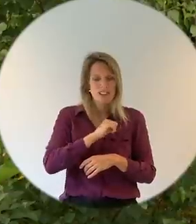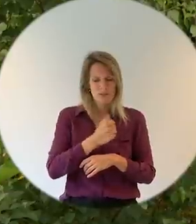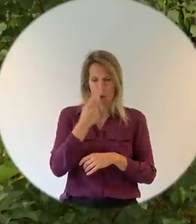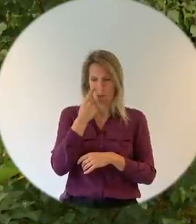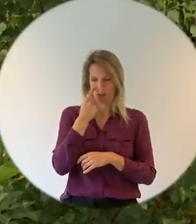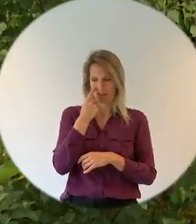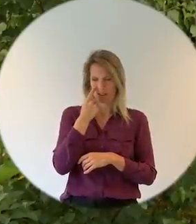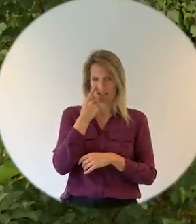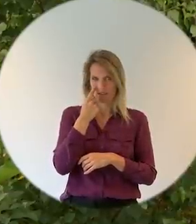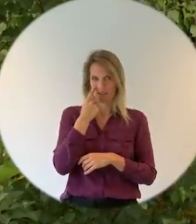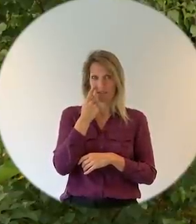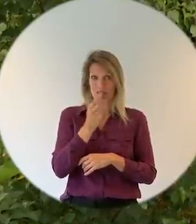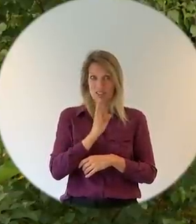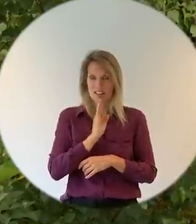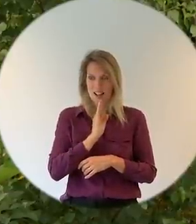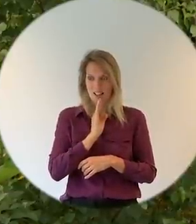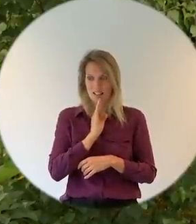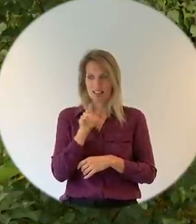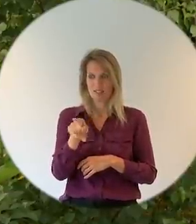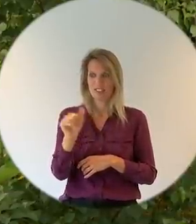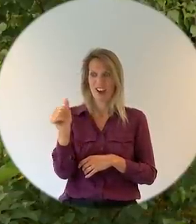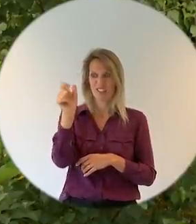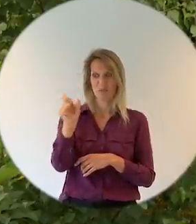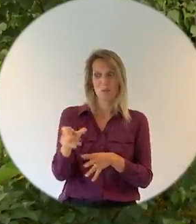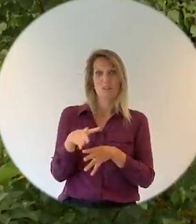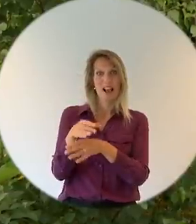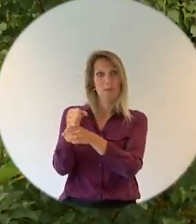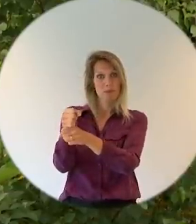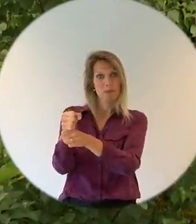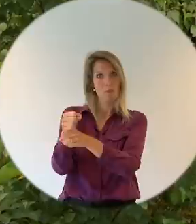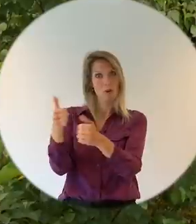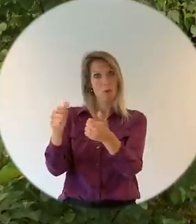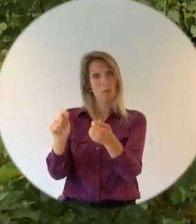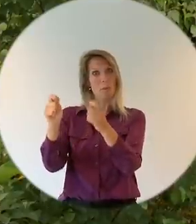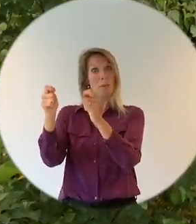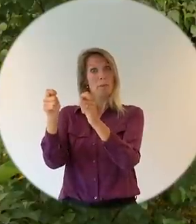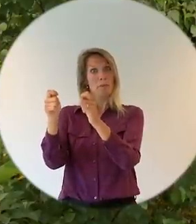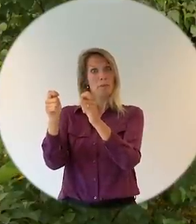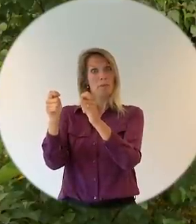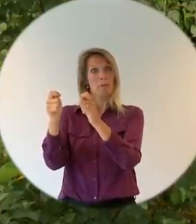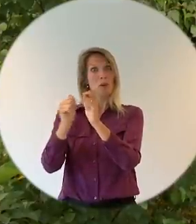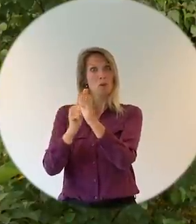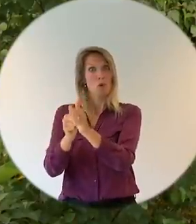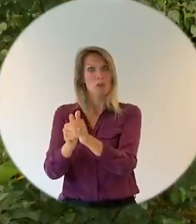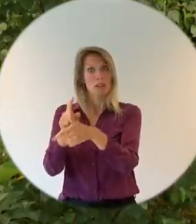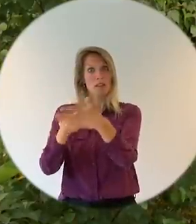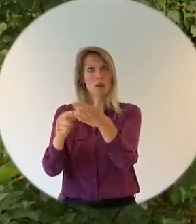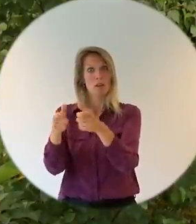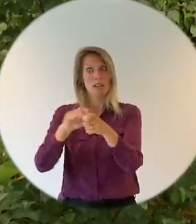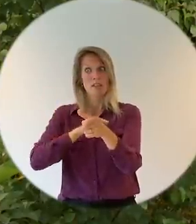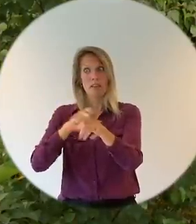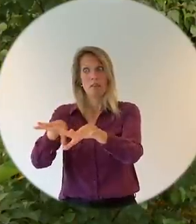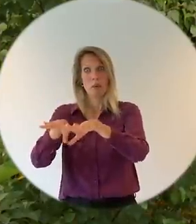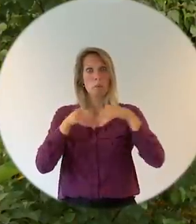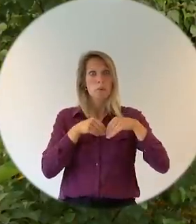jij niet, als je die ander wilt helpen van die verkeerde dingen af te helpen, dat jij ook niet die dingen gaat doen.